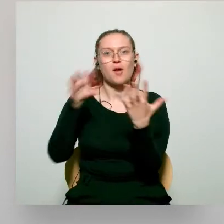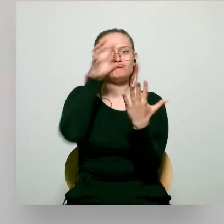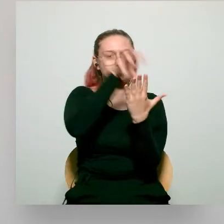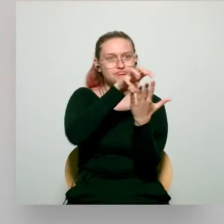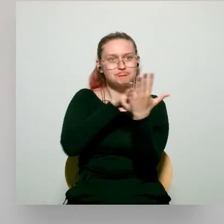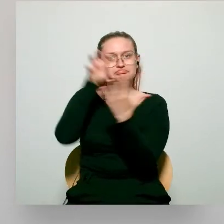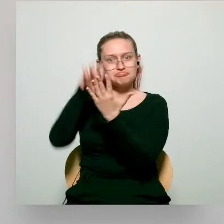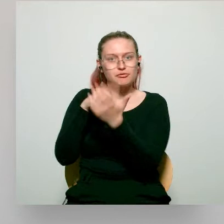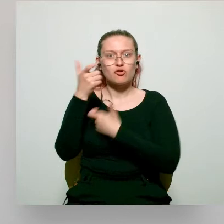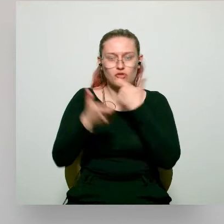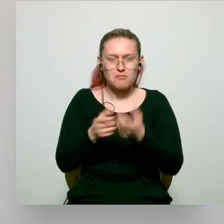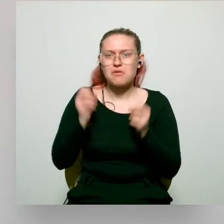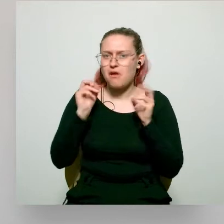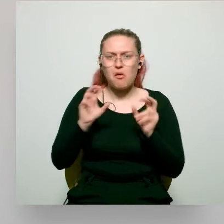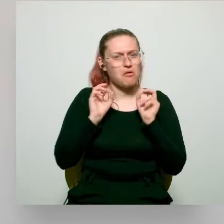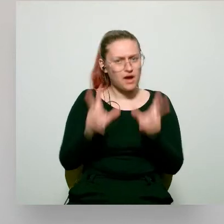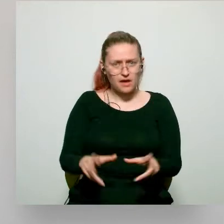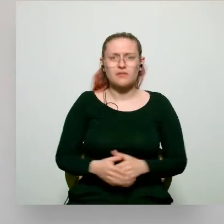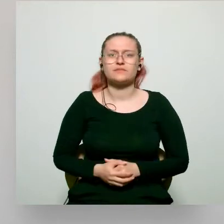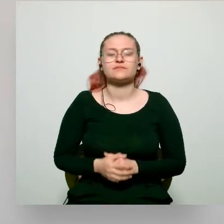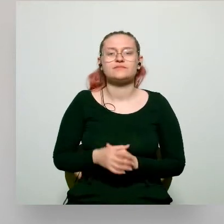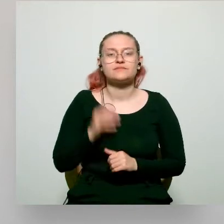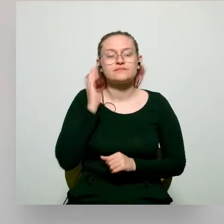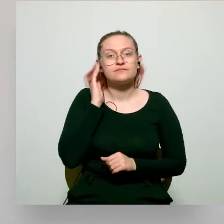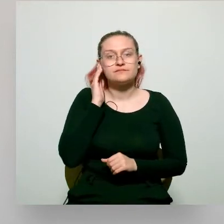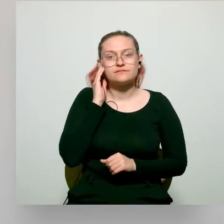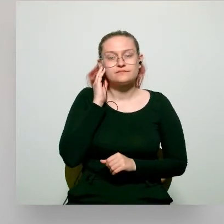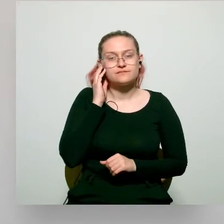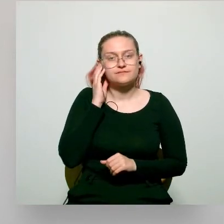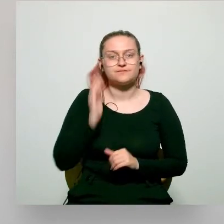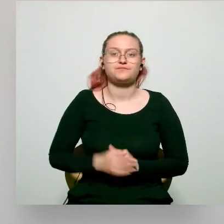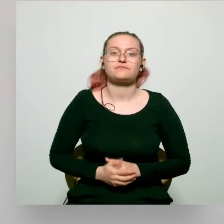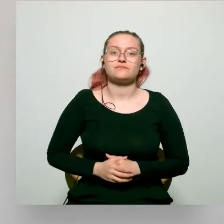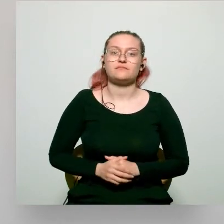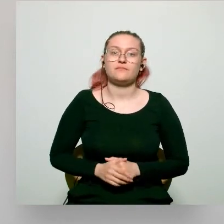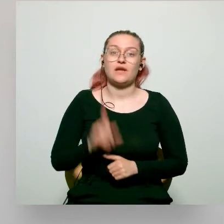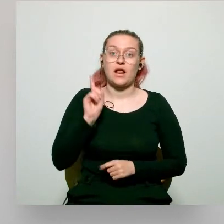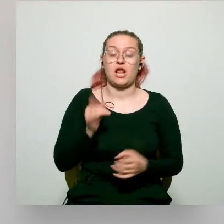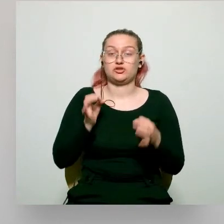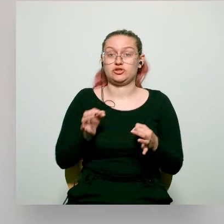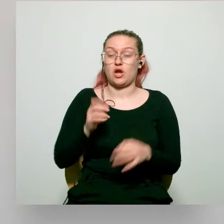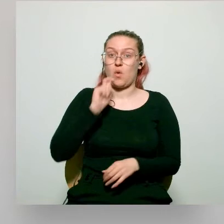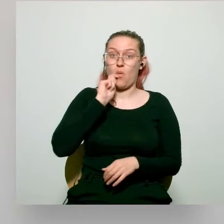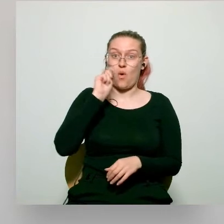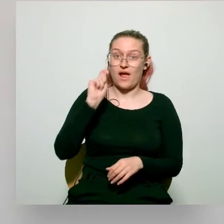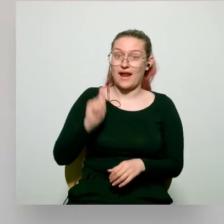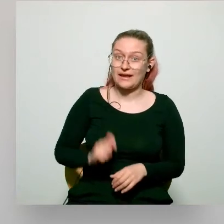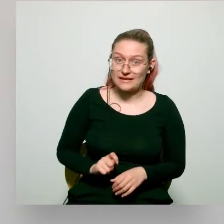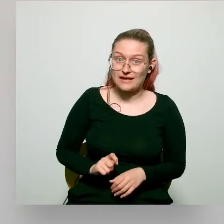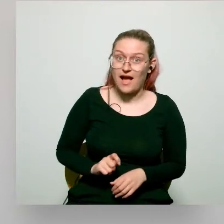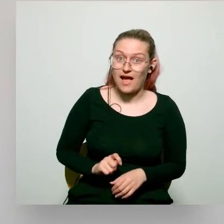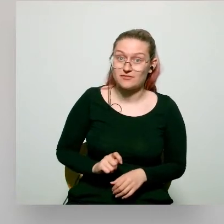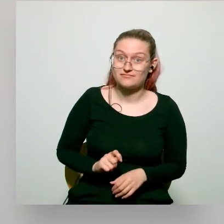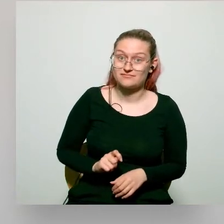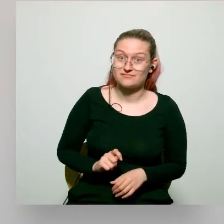mi się, że dzisiejsza Ukraina, szczególnie w kontekście wojny,